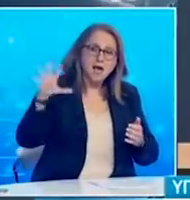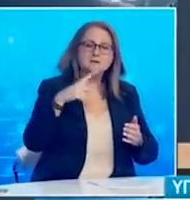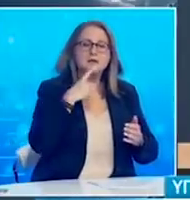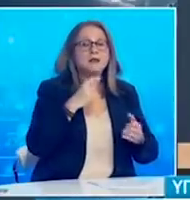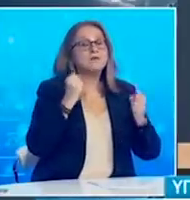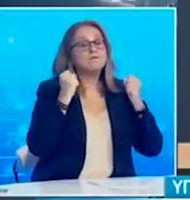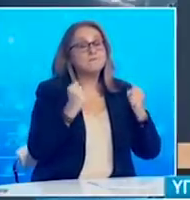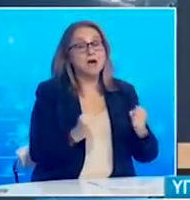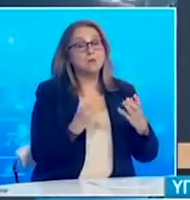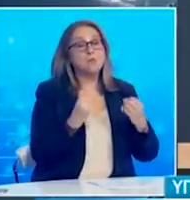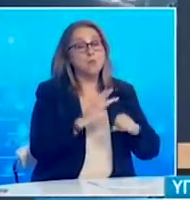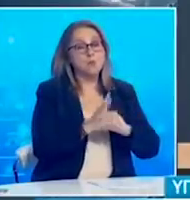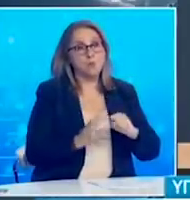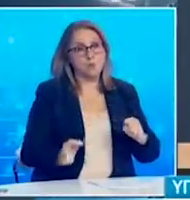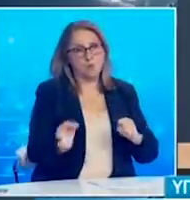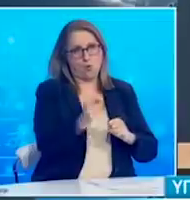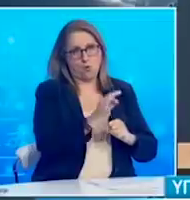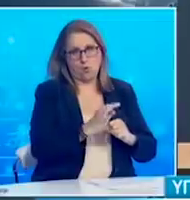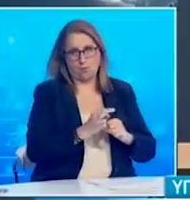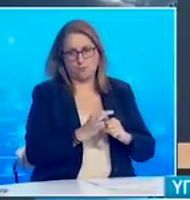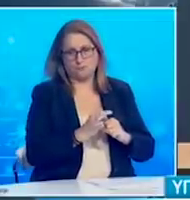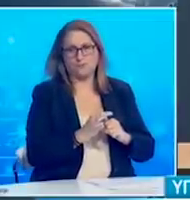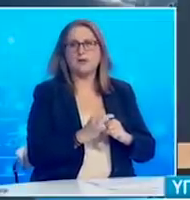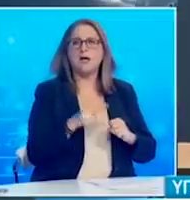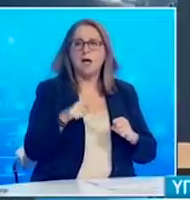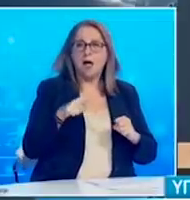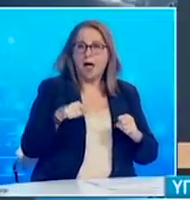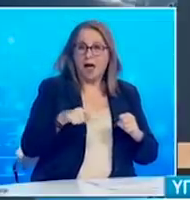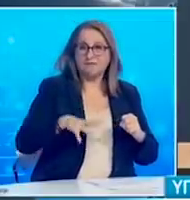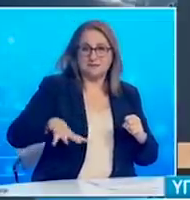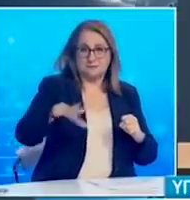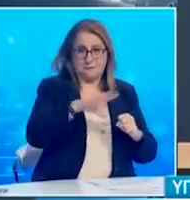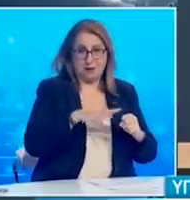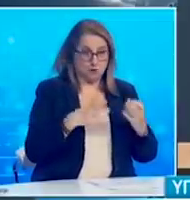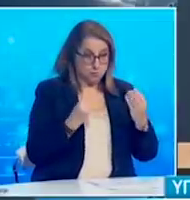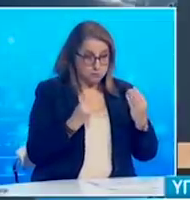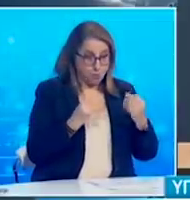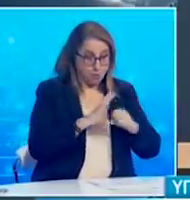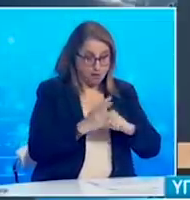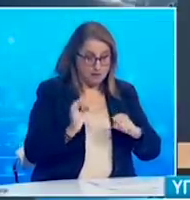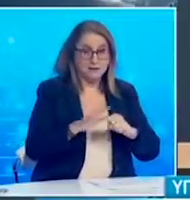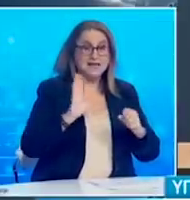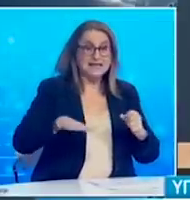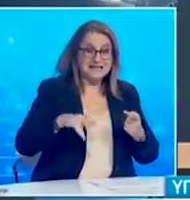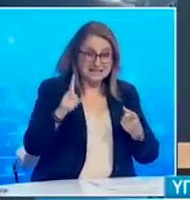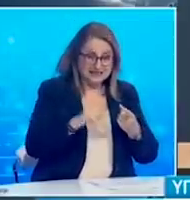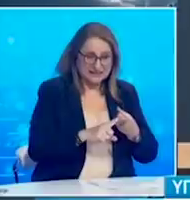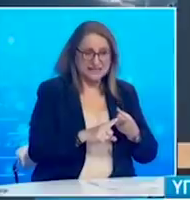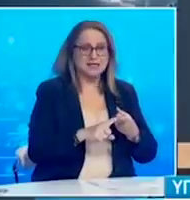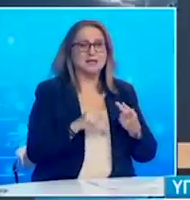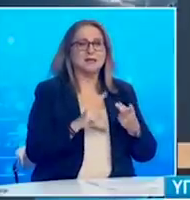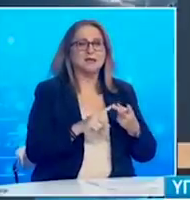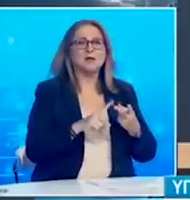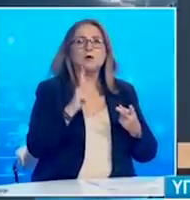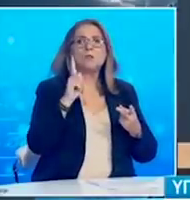επιδημιολογικά επιβαρημένες περιοχές. Υπενθυμίζω ότι για τις επιδημιολογικά επιβαρημένες περιοχές, δηλαδή για τις περιφέρειες Κρήτης, πλην της